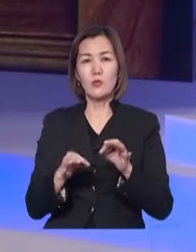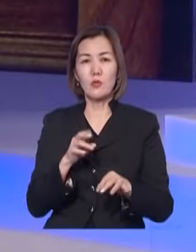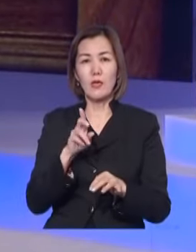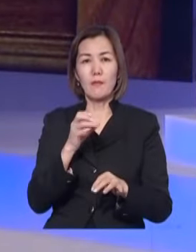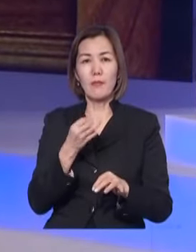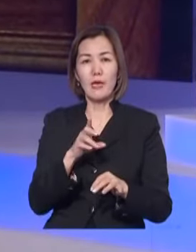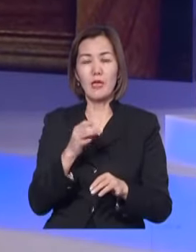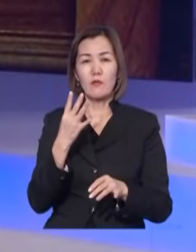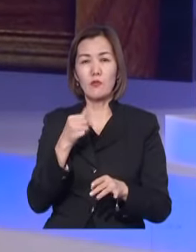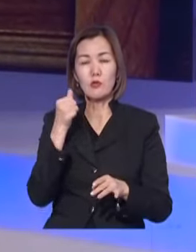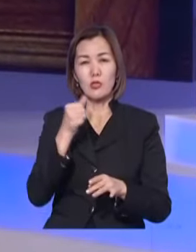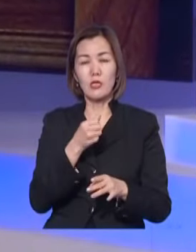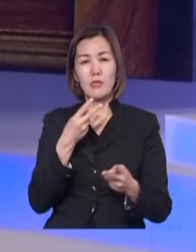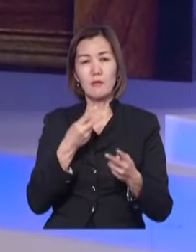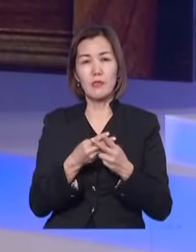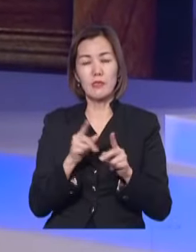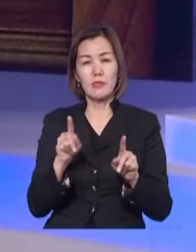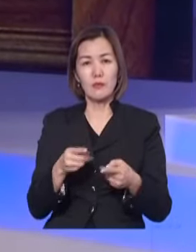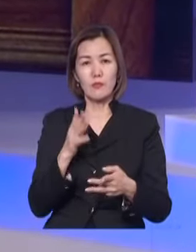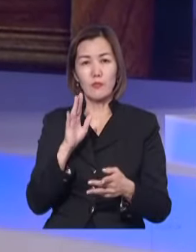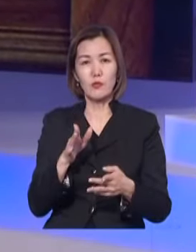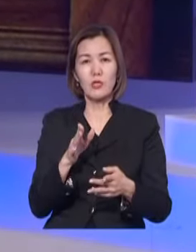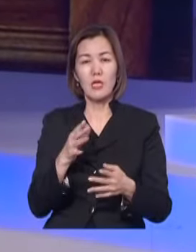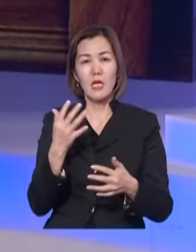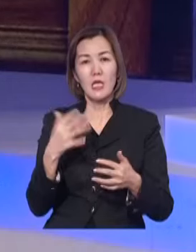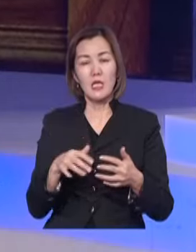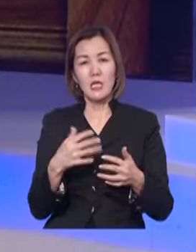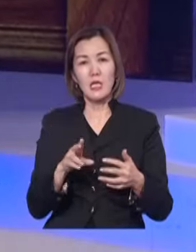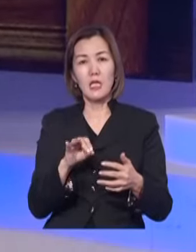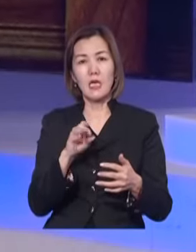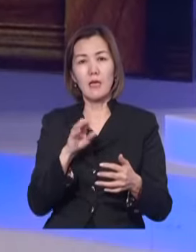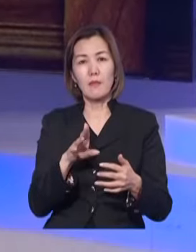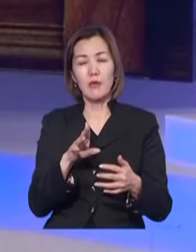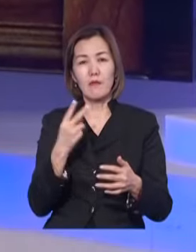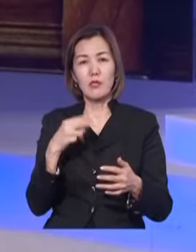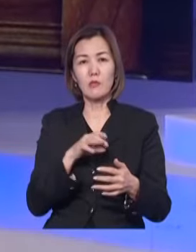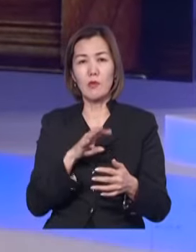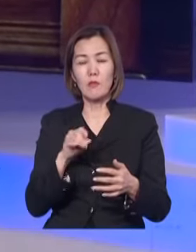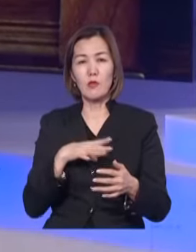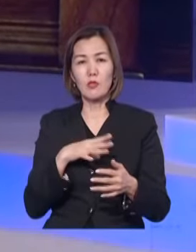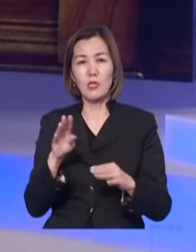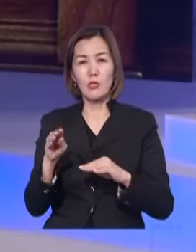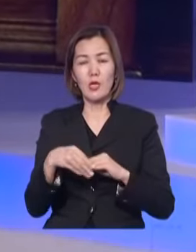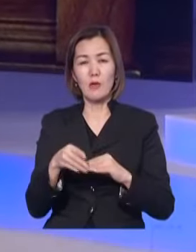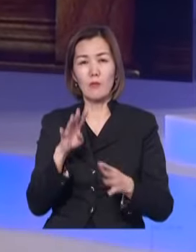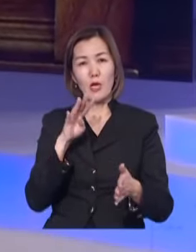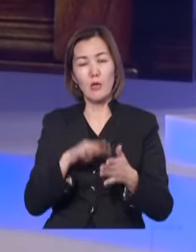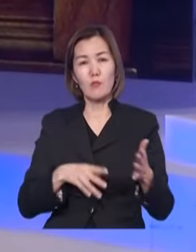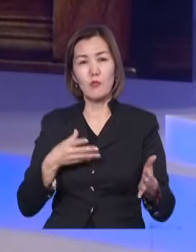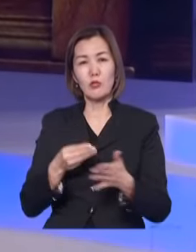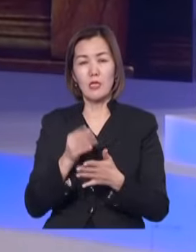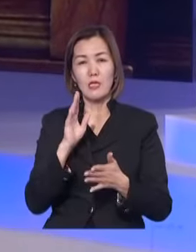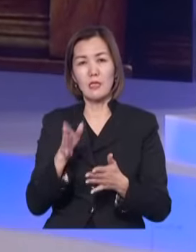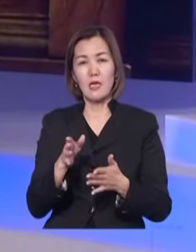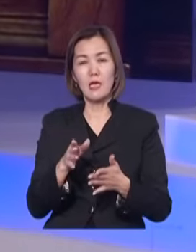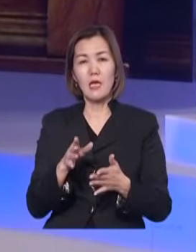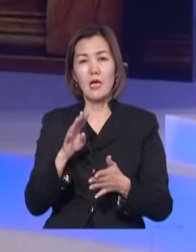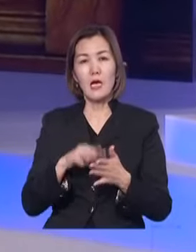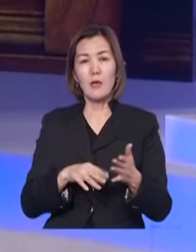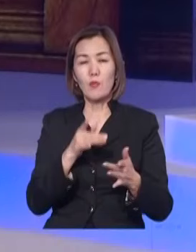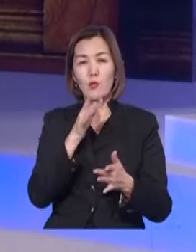Байғалиевті 4 жылға бас бостандығынан айырды. Ал Делдал Райымбековке 20 миллион теңге көлемінде айыппұл салды.